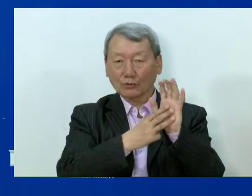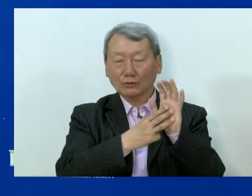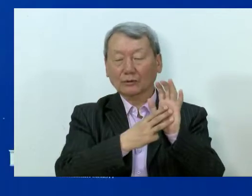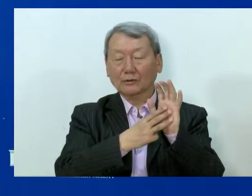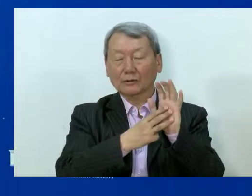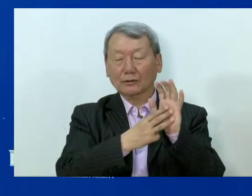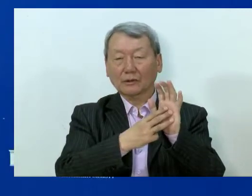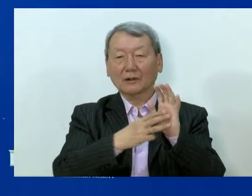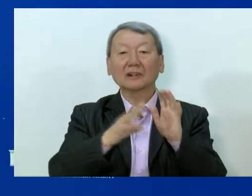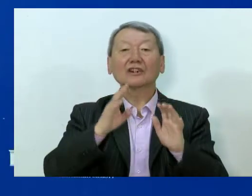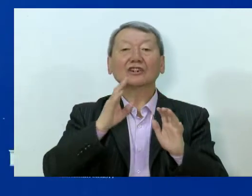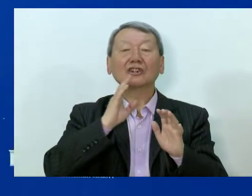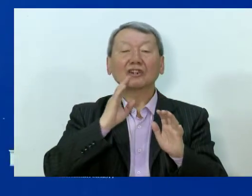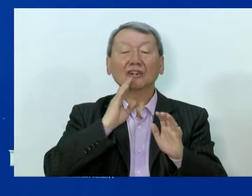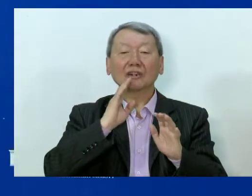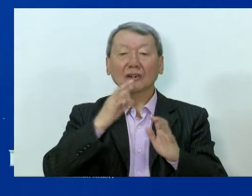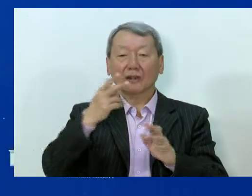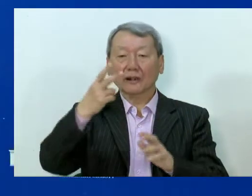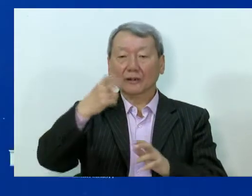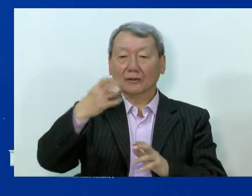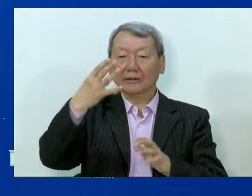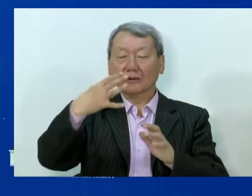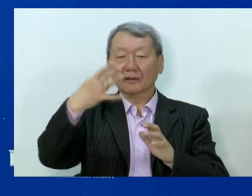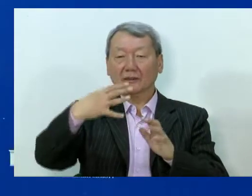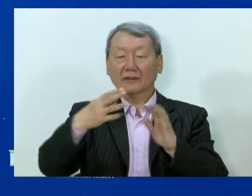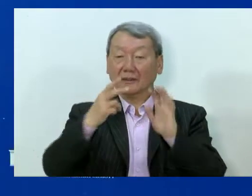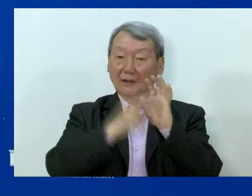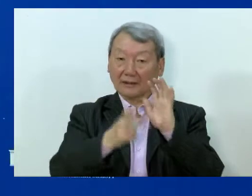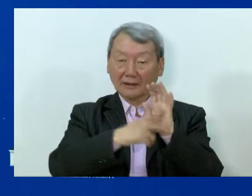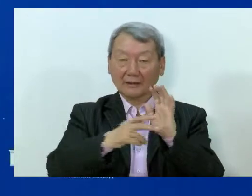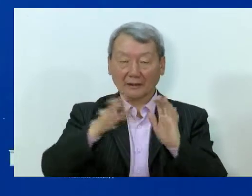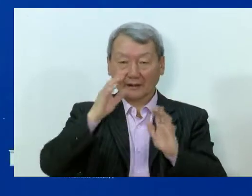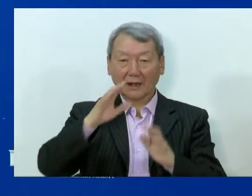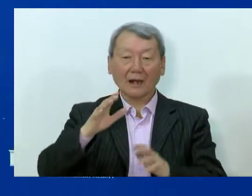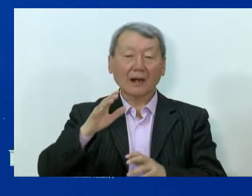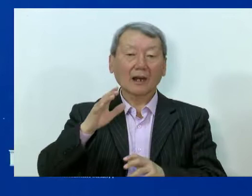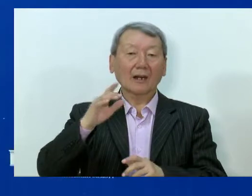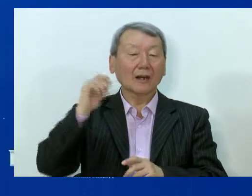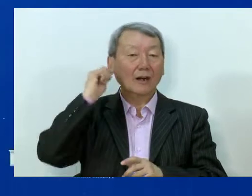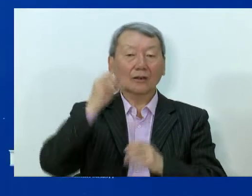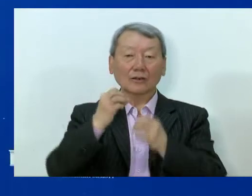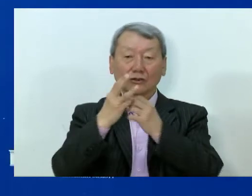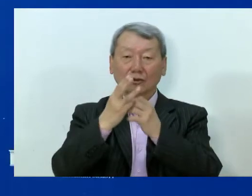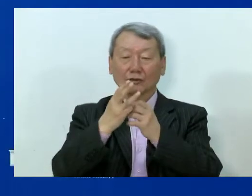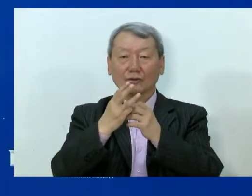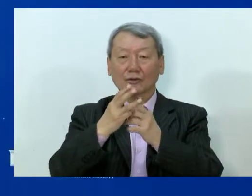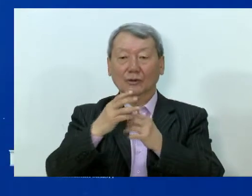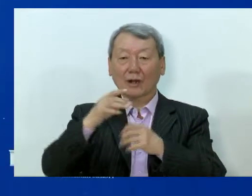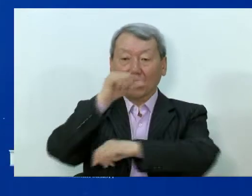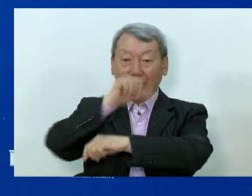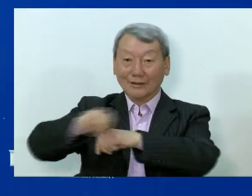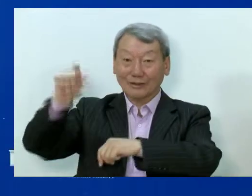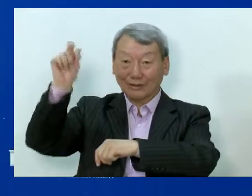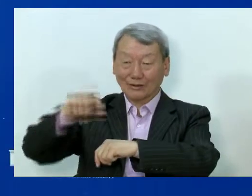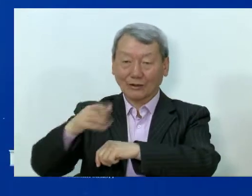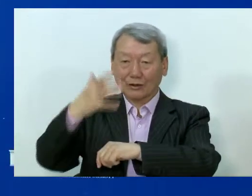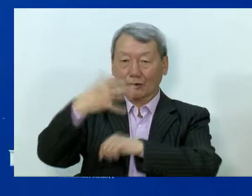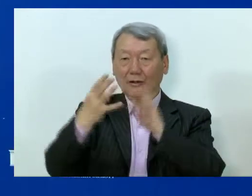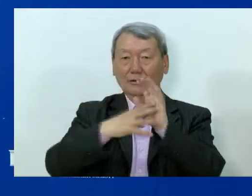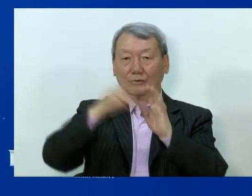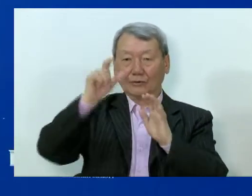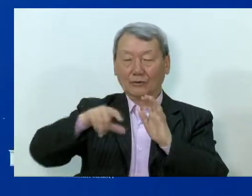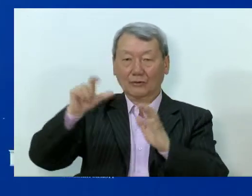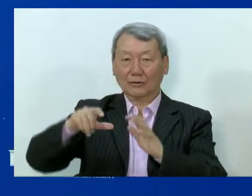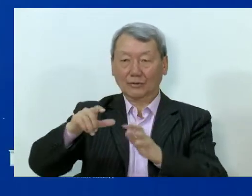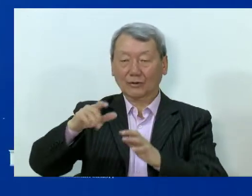ой алдар я хочу сексе даже электро учителю те только для ран дар или tous